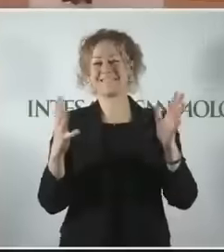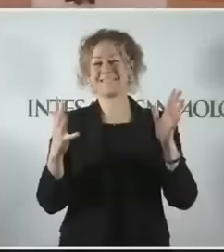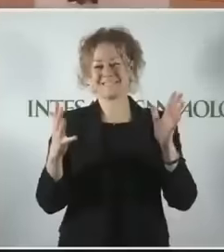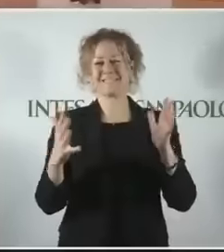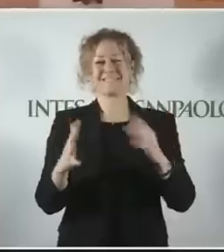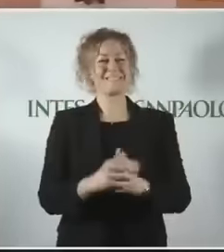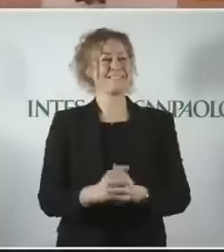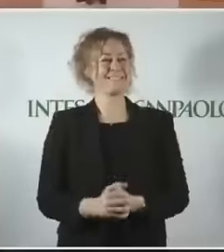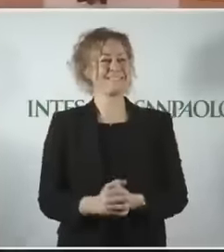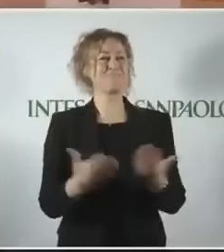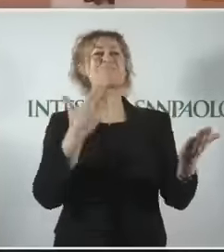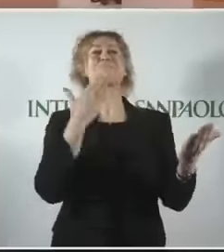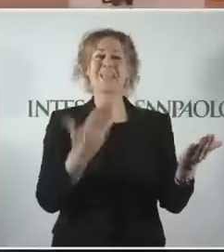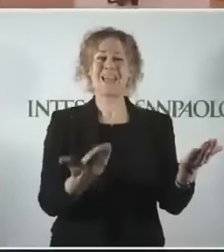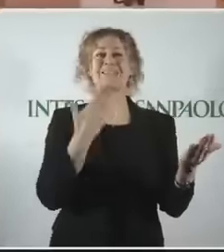tutti